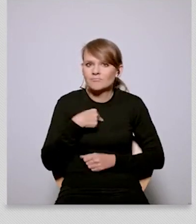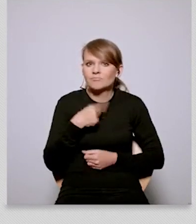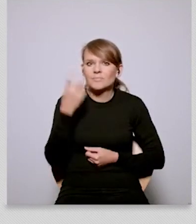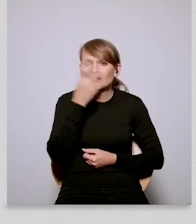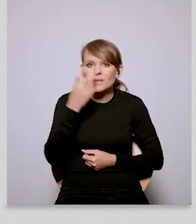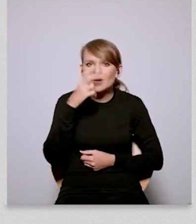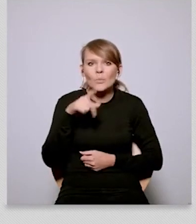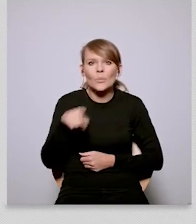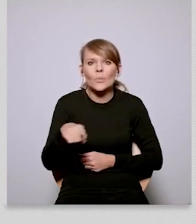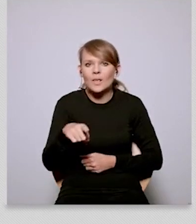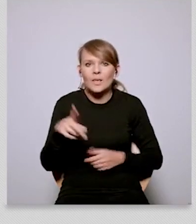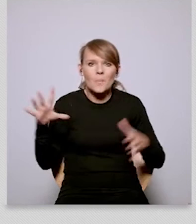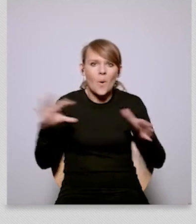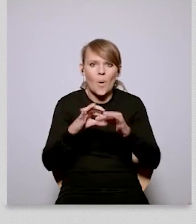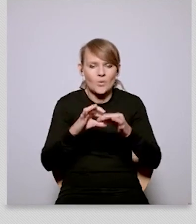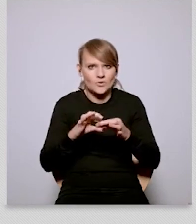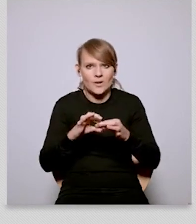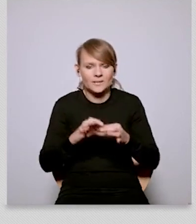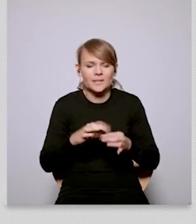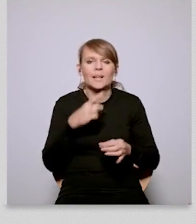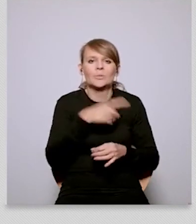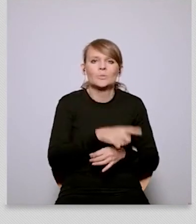link pomiędzy kwestią